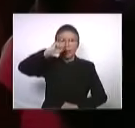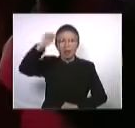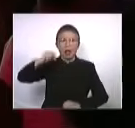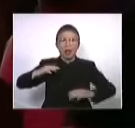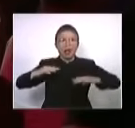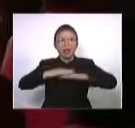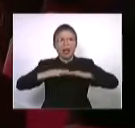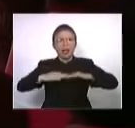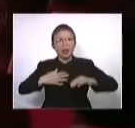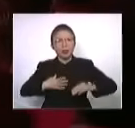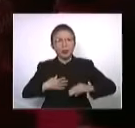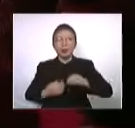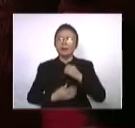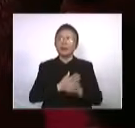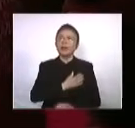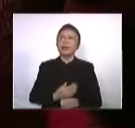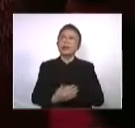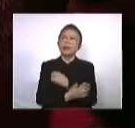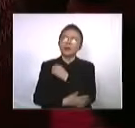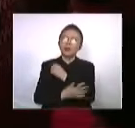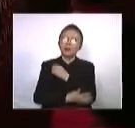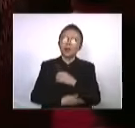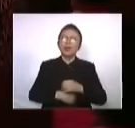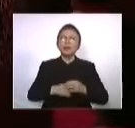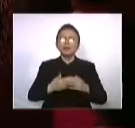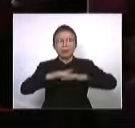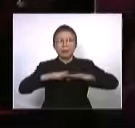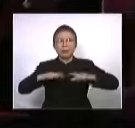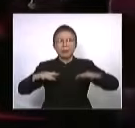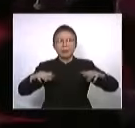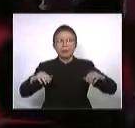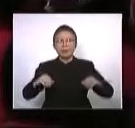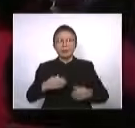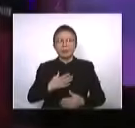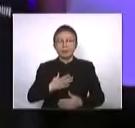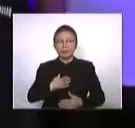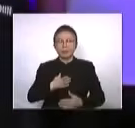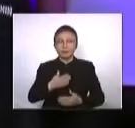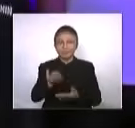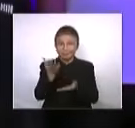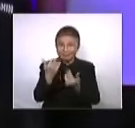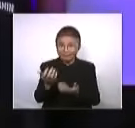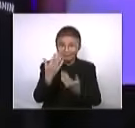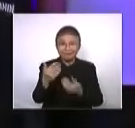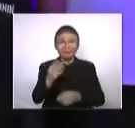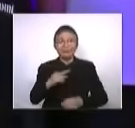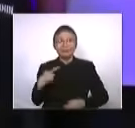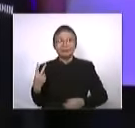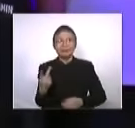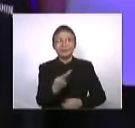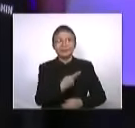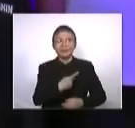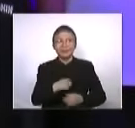Kelihatannya nanti Cak Imin maupun Pak mahud MD ketika debat nanti misalkan debat cawapres lagi pasti akan mencari